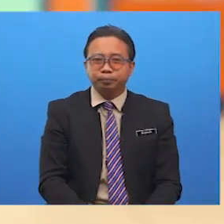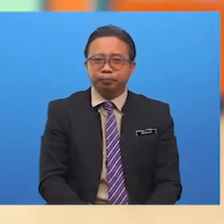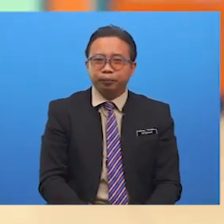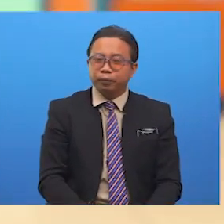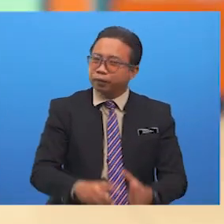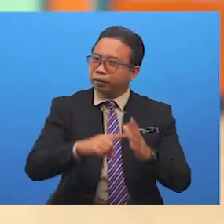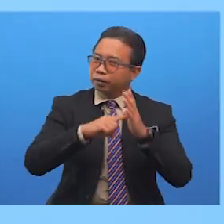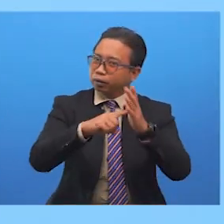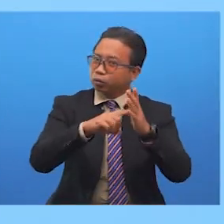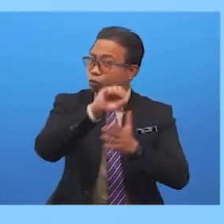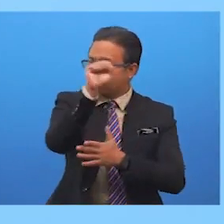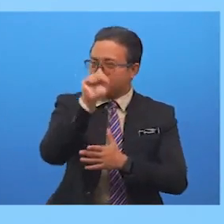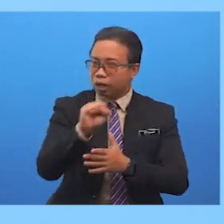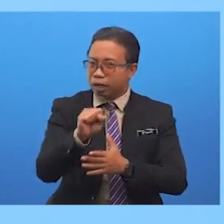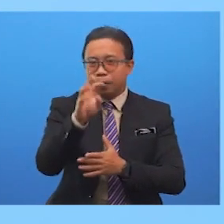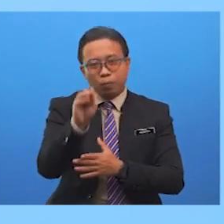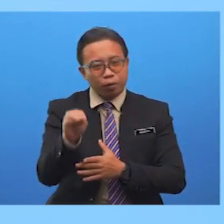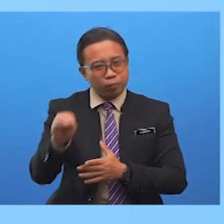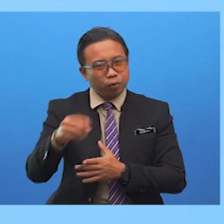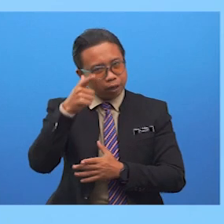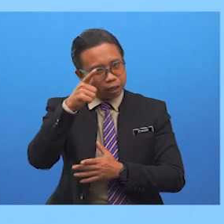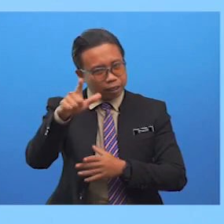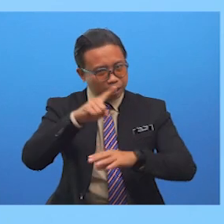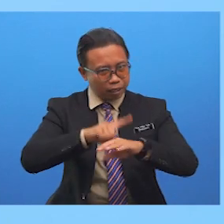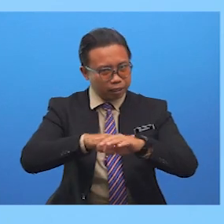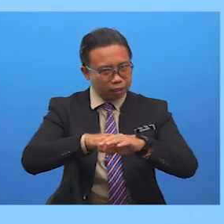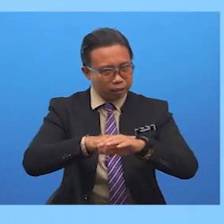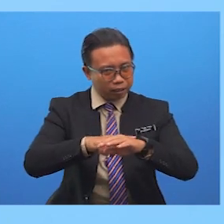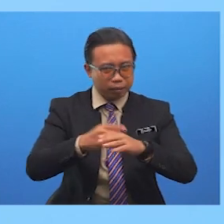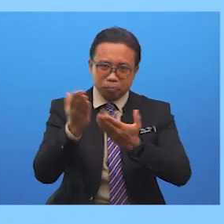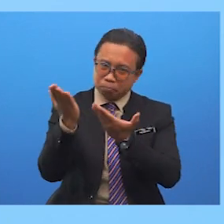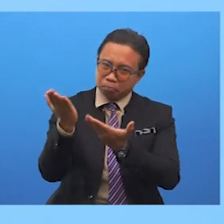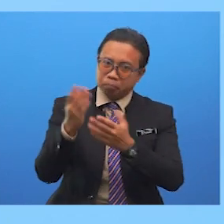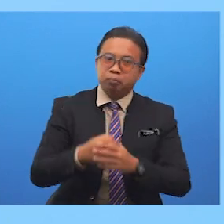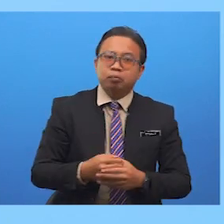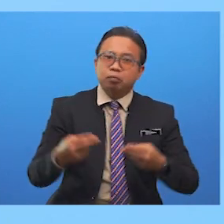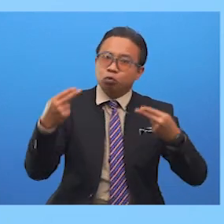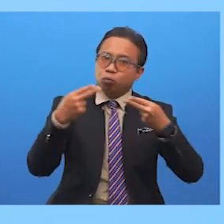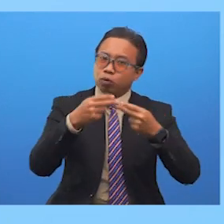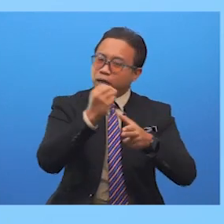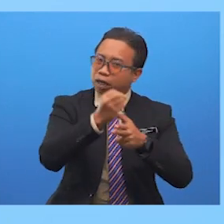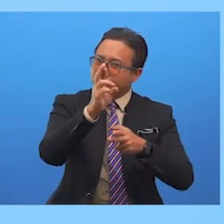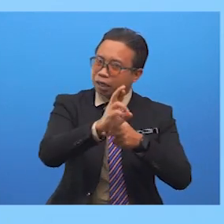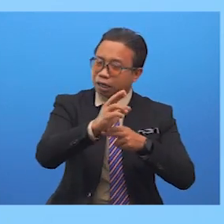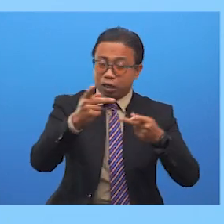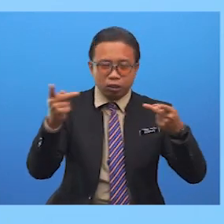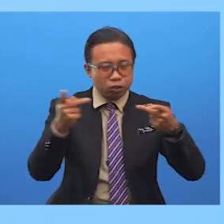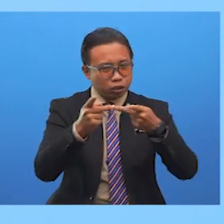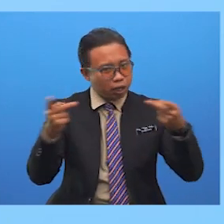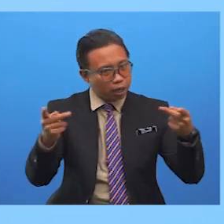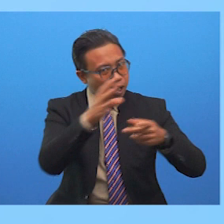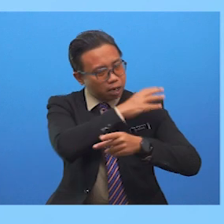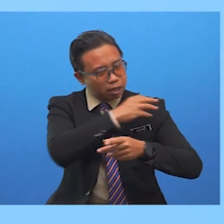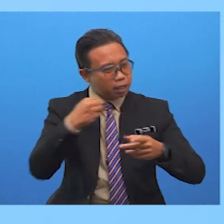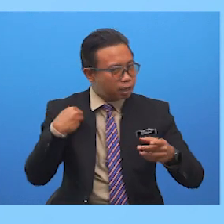berdasarkan soalan yang murid-murid lihat di Paparan hubungan antara jarak dengan Mask